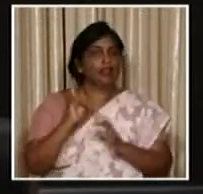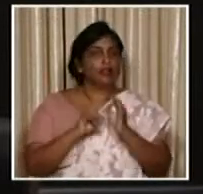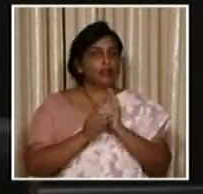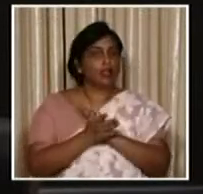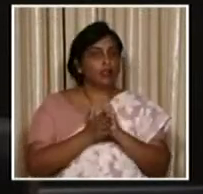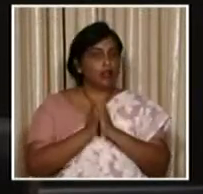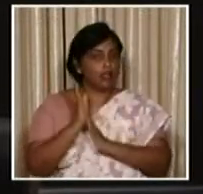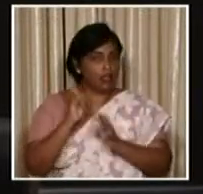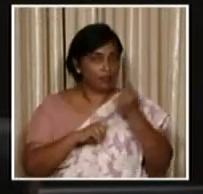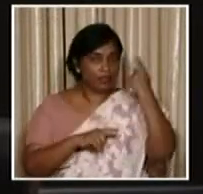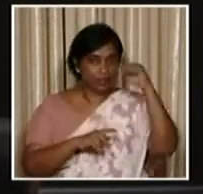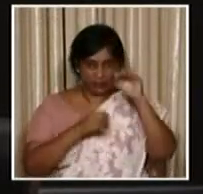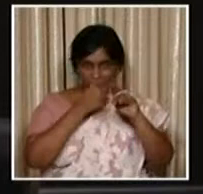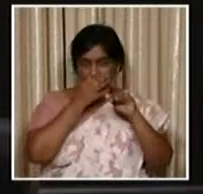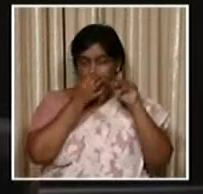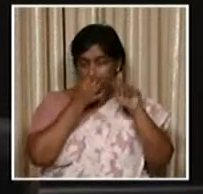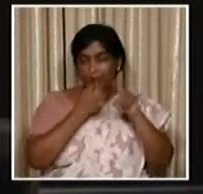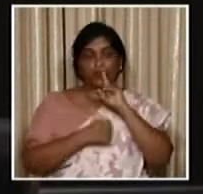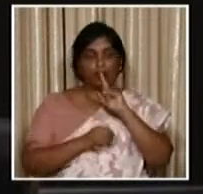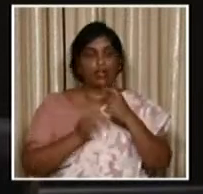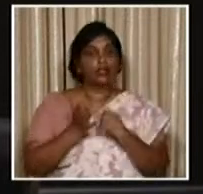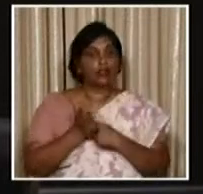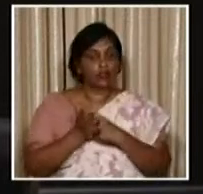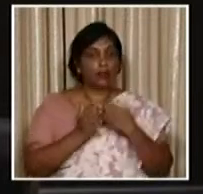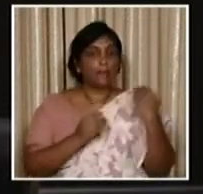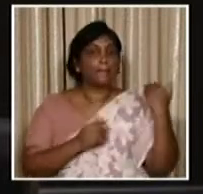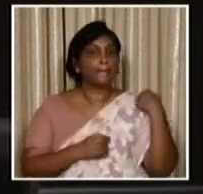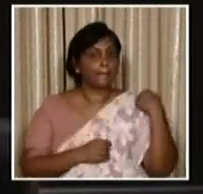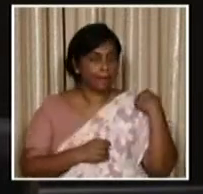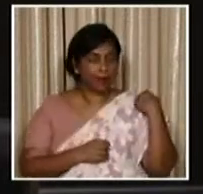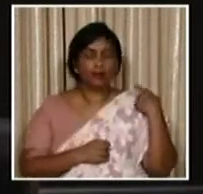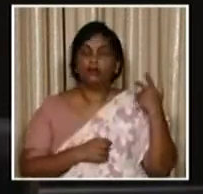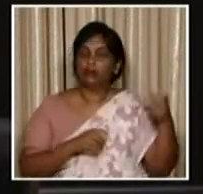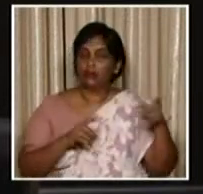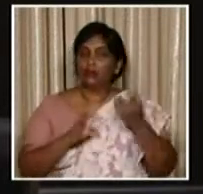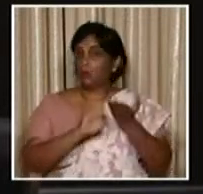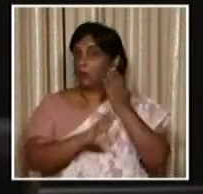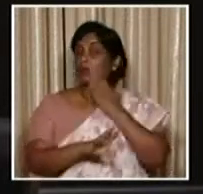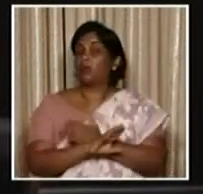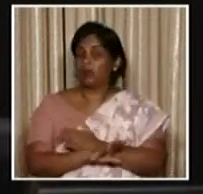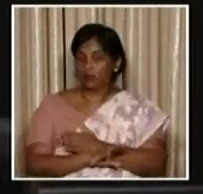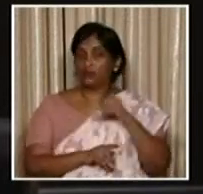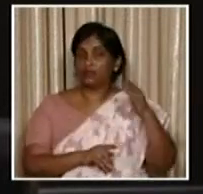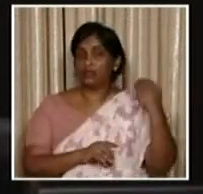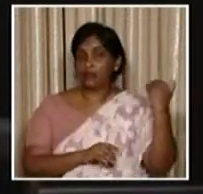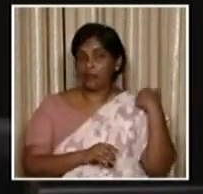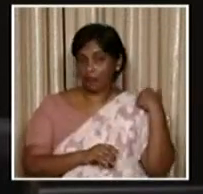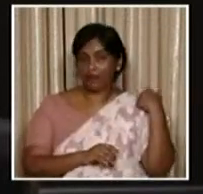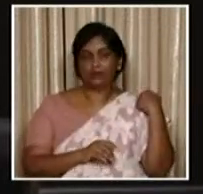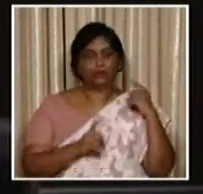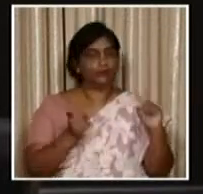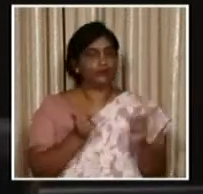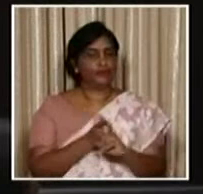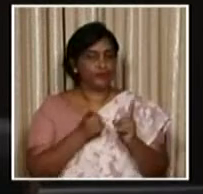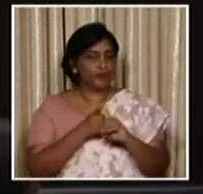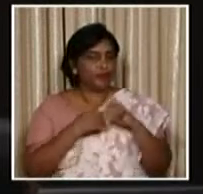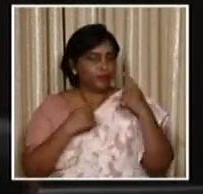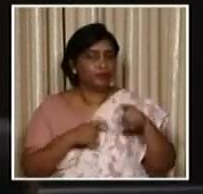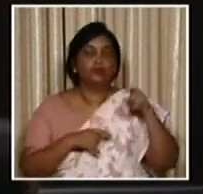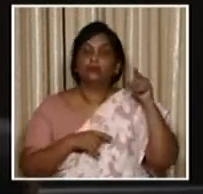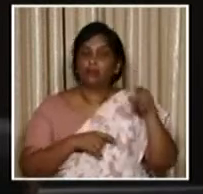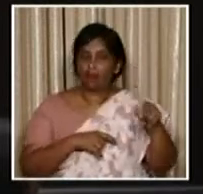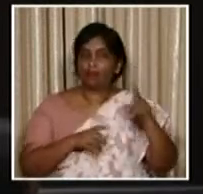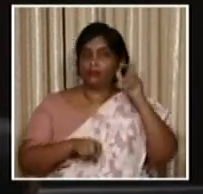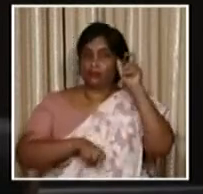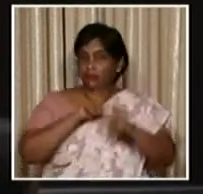හකීම් ඇමතුමා අයියේ හිටියා එතුමා කිව්වා රිල්වාන්ගේ සහෝදරයා ඒ මන්දනම් ඊට කලින් ඒ සහෝදරයෝ රණ්ඩු සරුවල් වෙලා